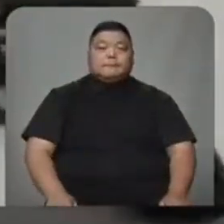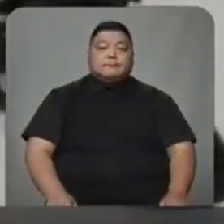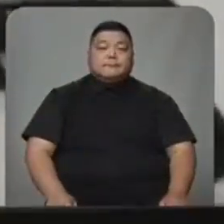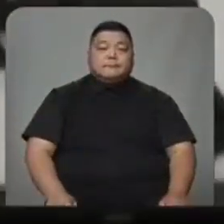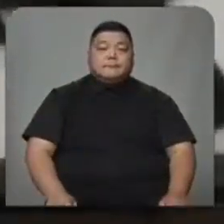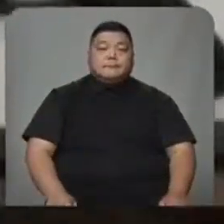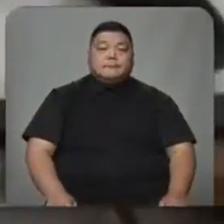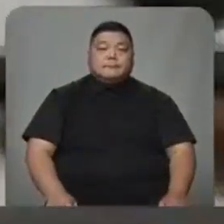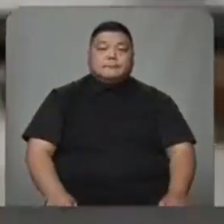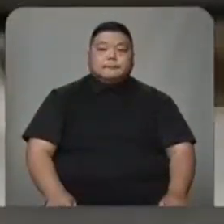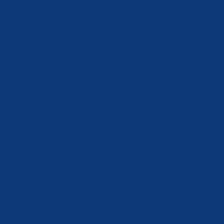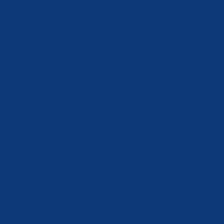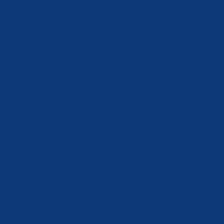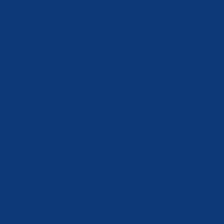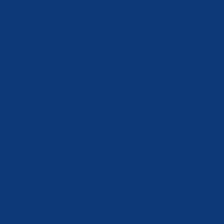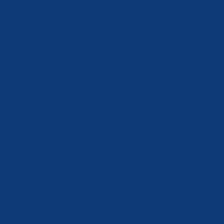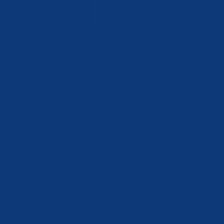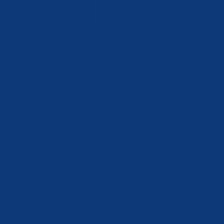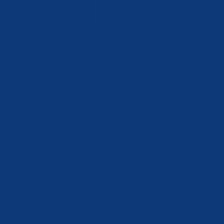조연입니다